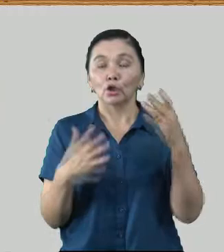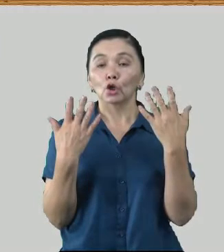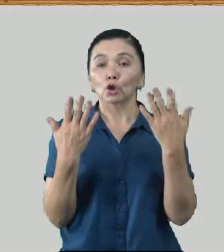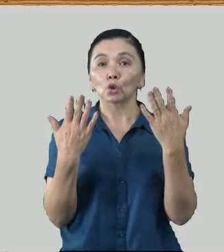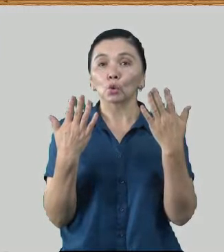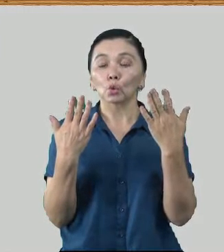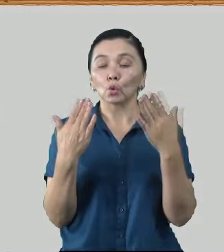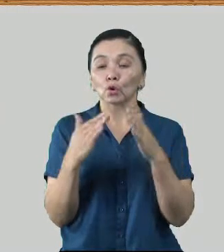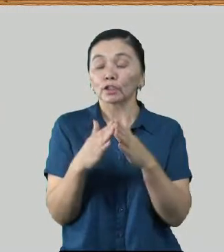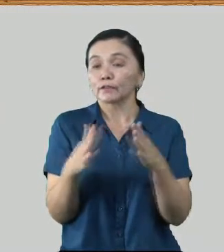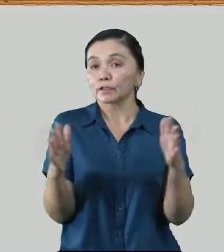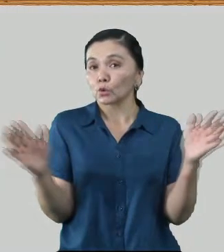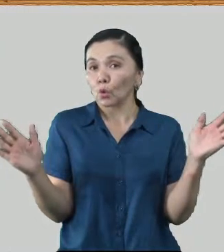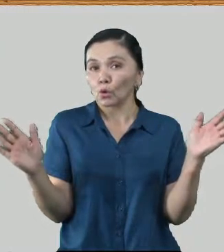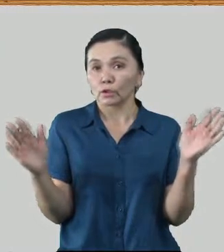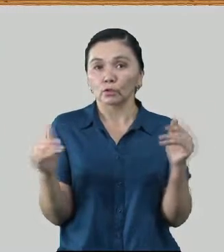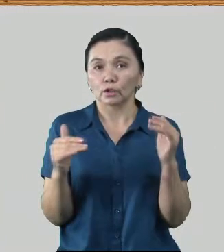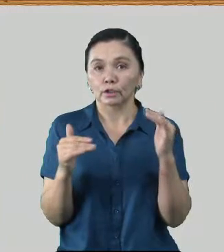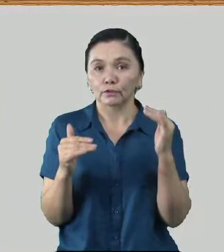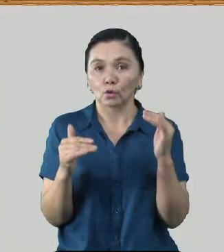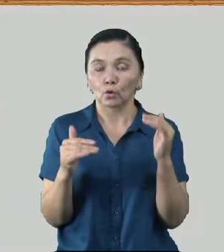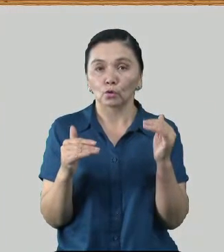Руки в сторону развел.